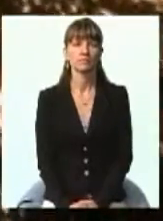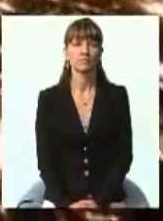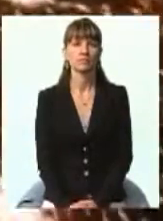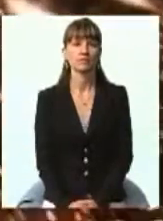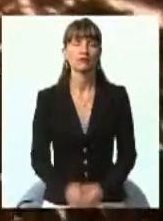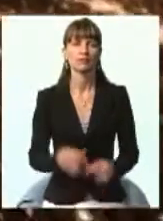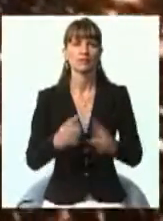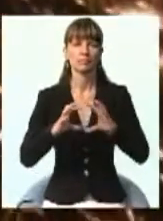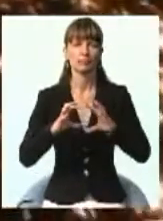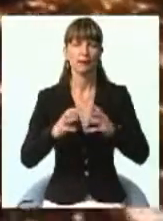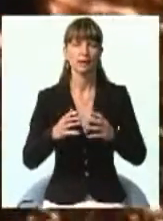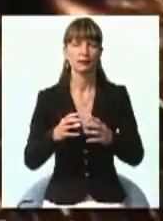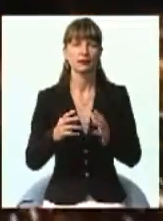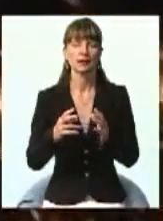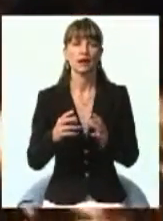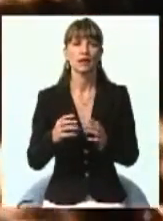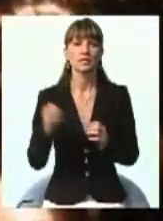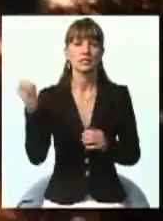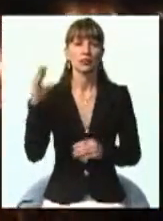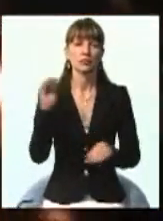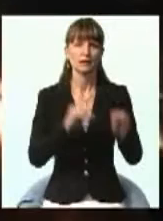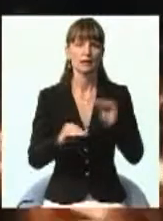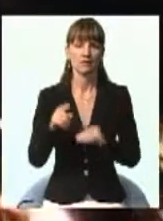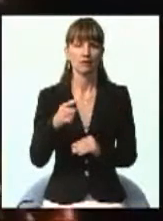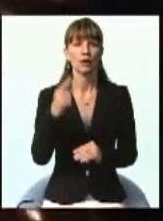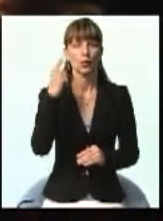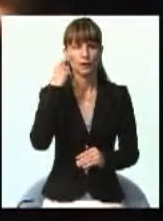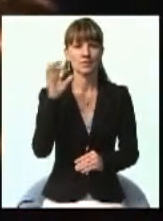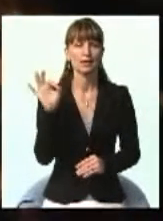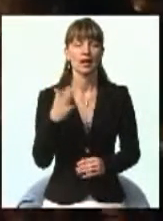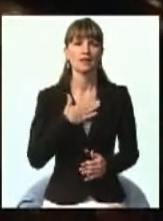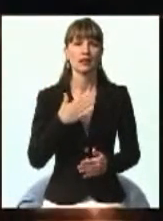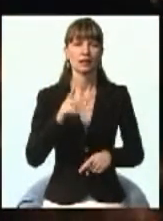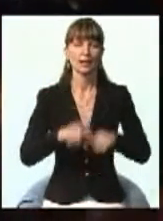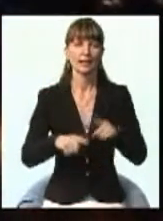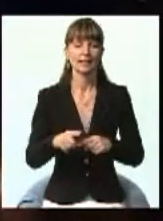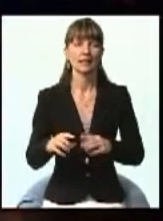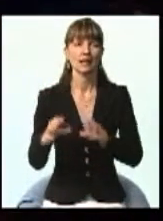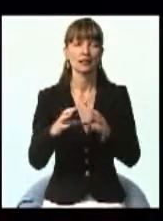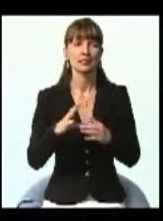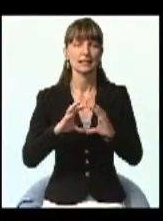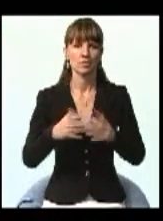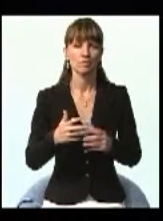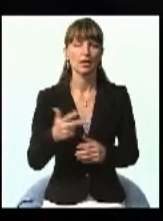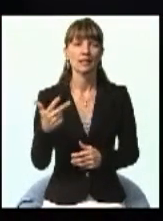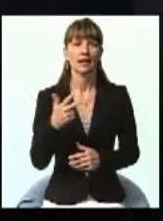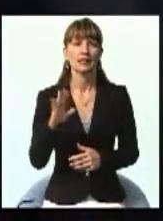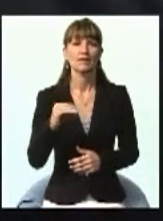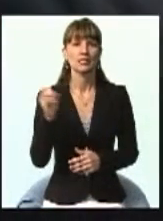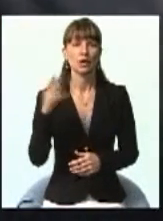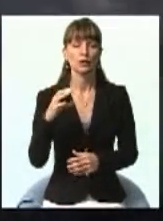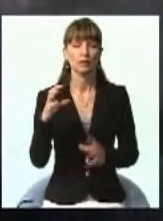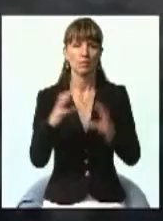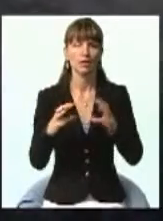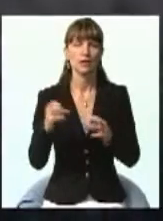Цю планету Сонячної системи ви маєте упізнати одразу. Це ж наша рідна Земля, третя від Сонця планета.